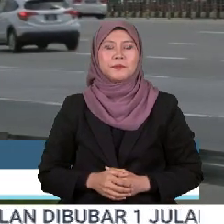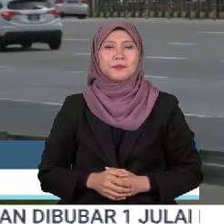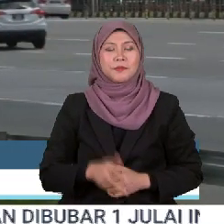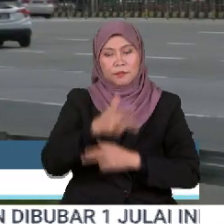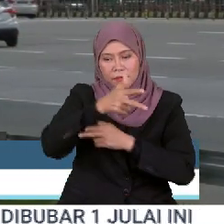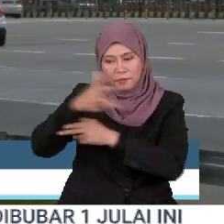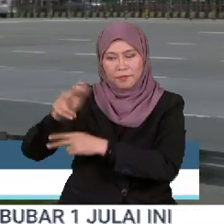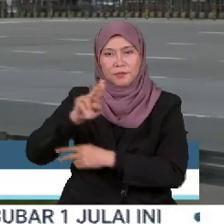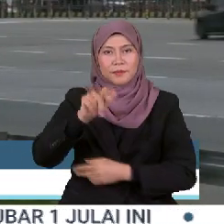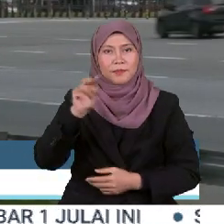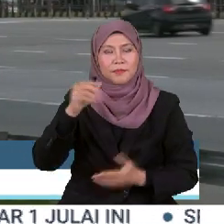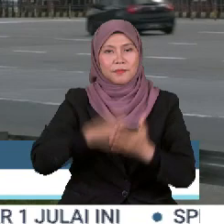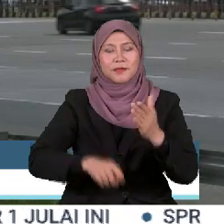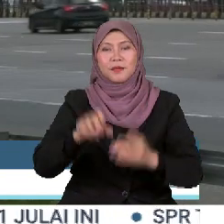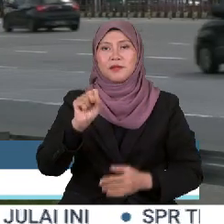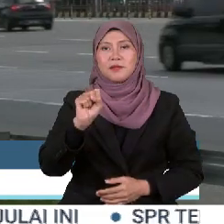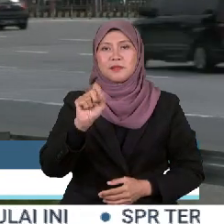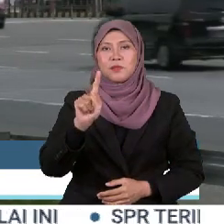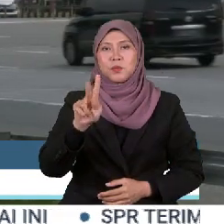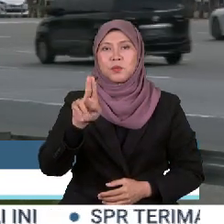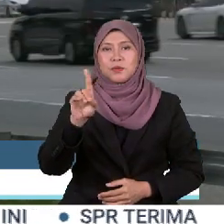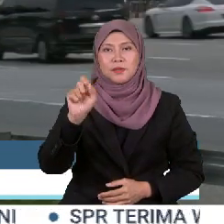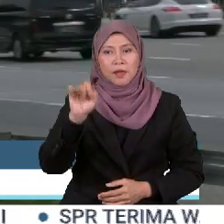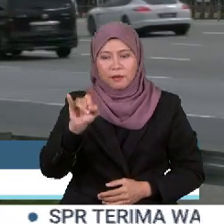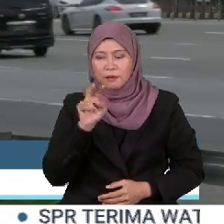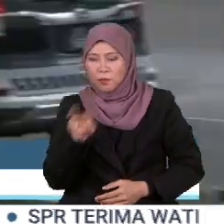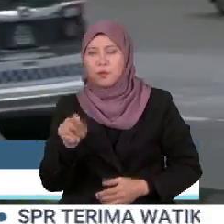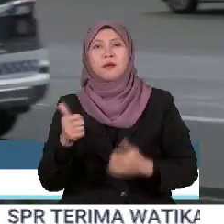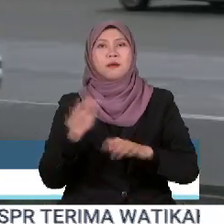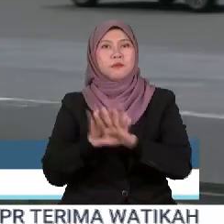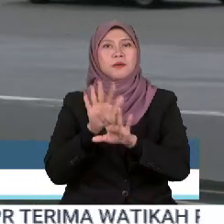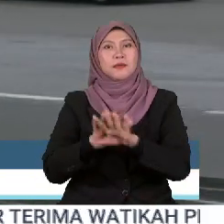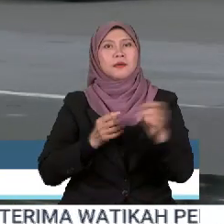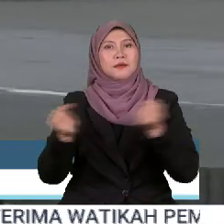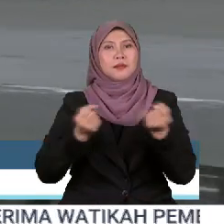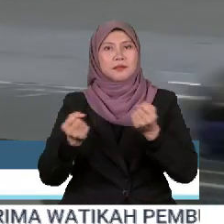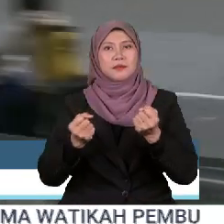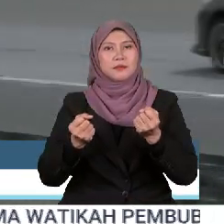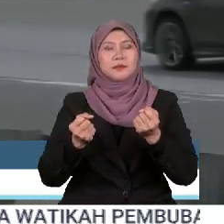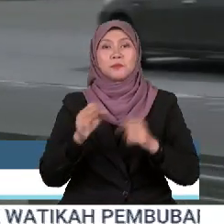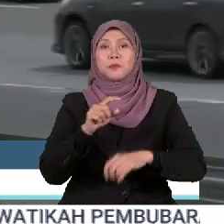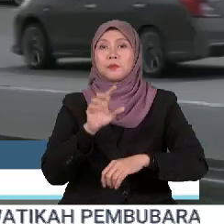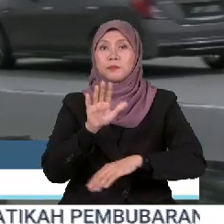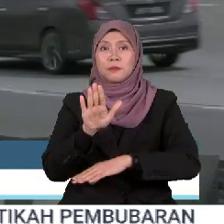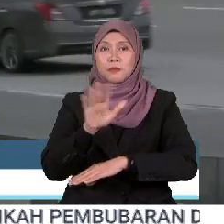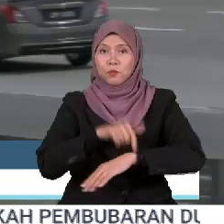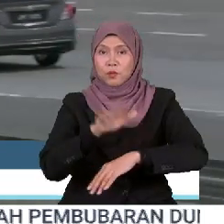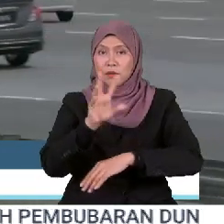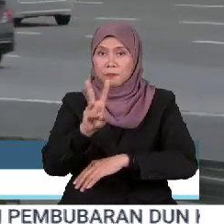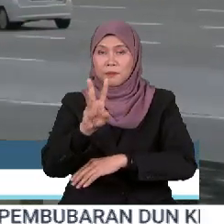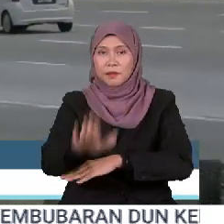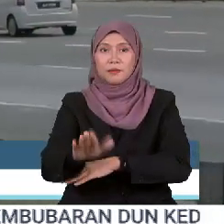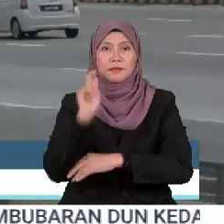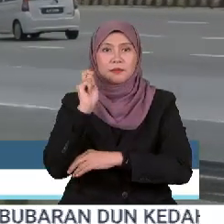tinjauan RTM di plaza tol seudai mendapati berlaku peningkatan kenderaan dari arah utara setakat dua petang tadi namun trfik